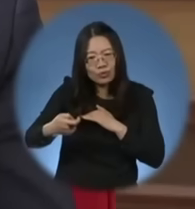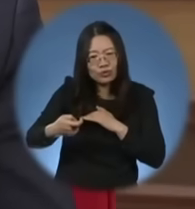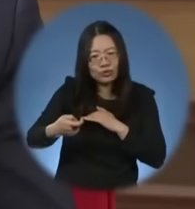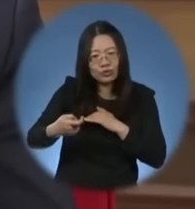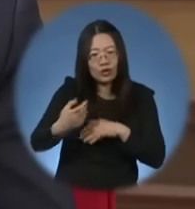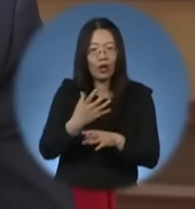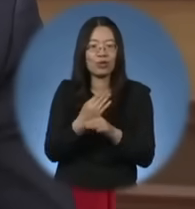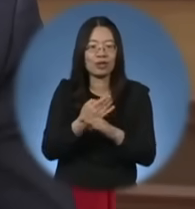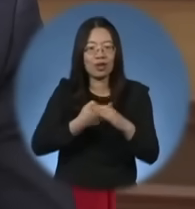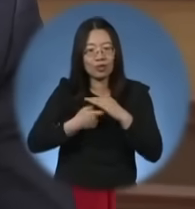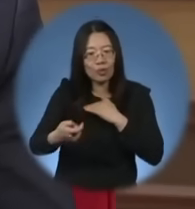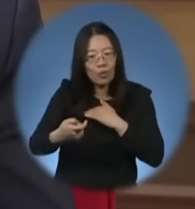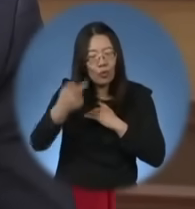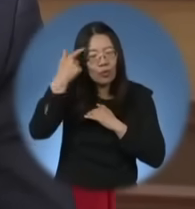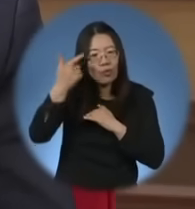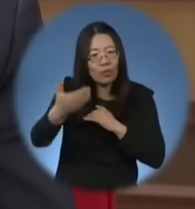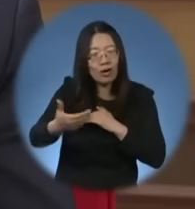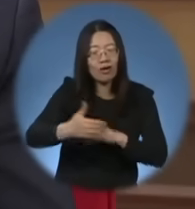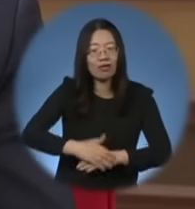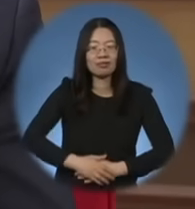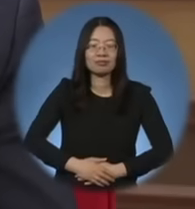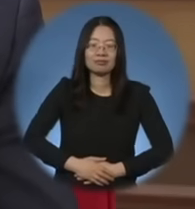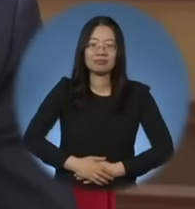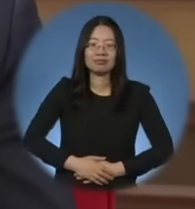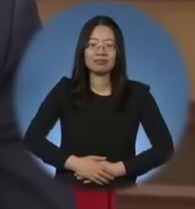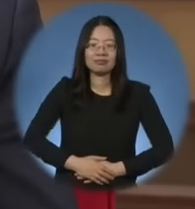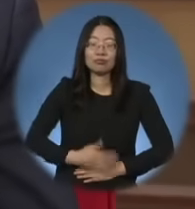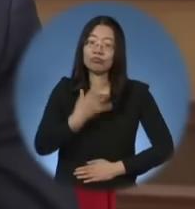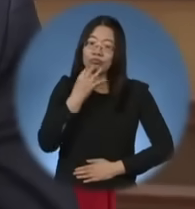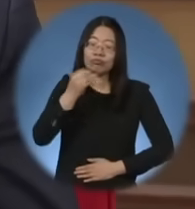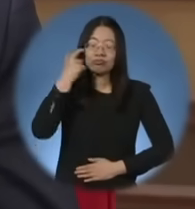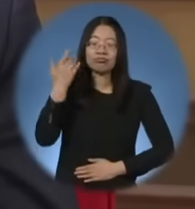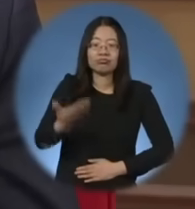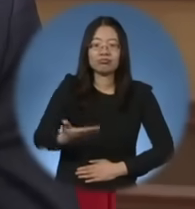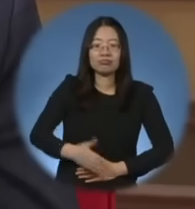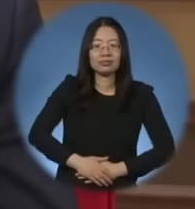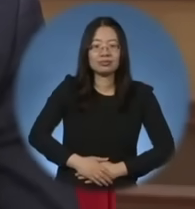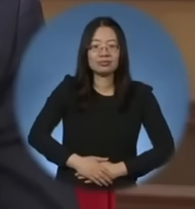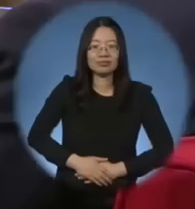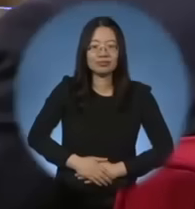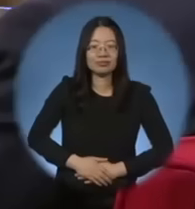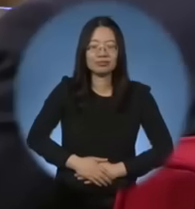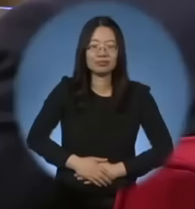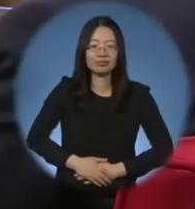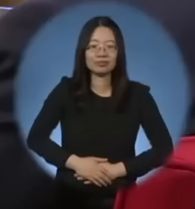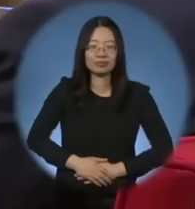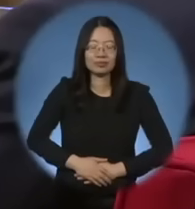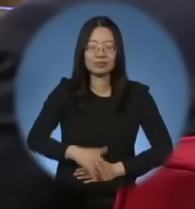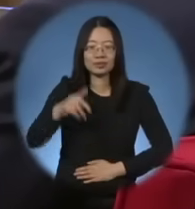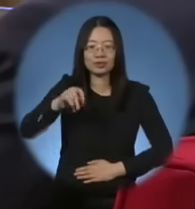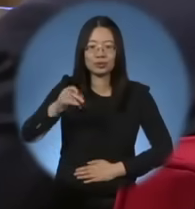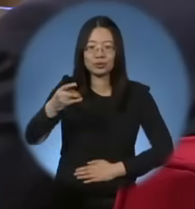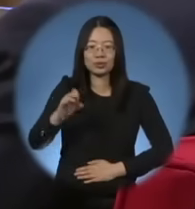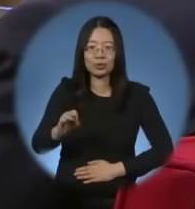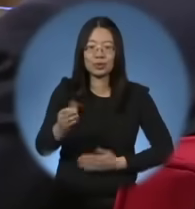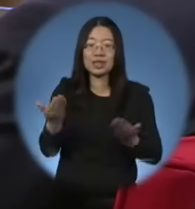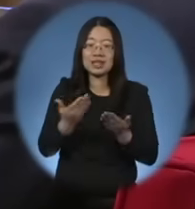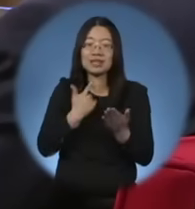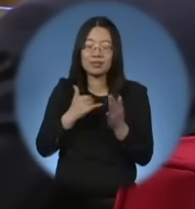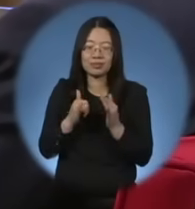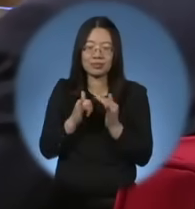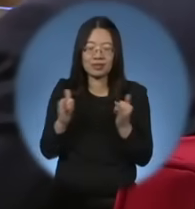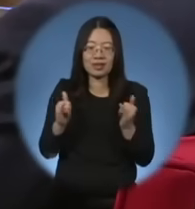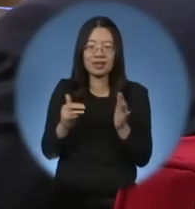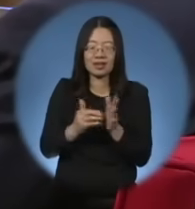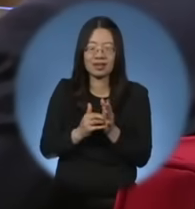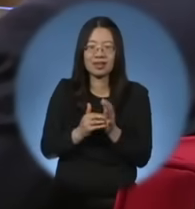독을음 언제 독을 당했습니까 이렇게 질문 아주 당연한 질문 있잖아요 또 그분은 중동에 일한